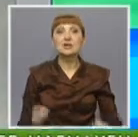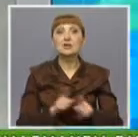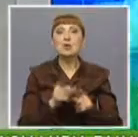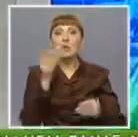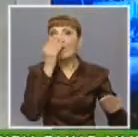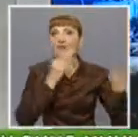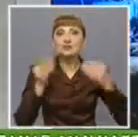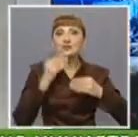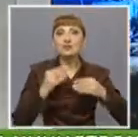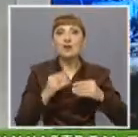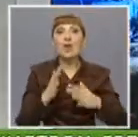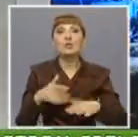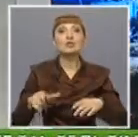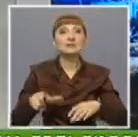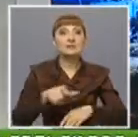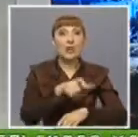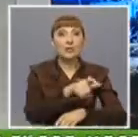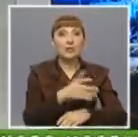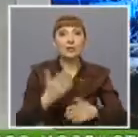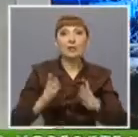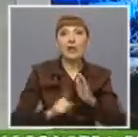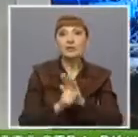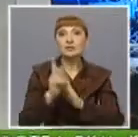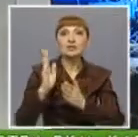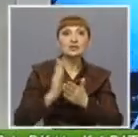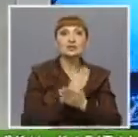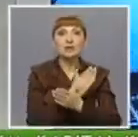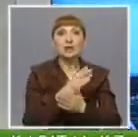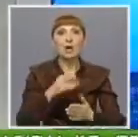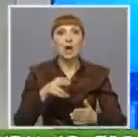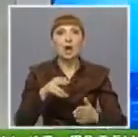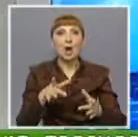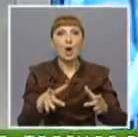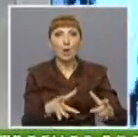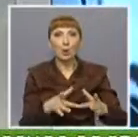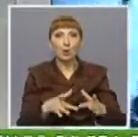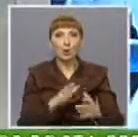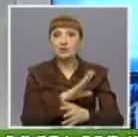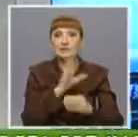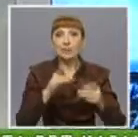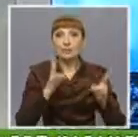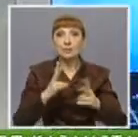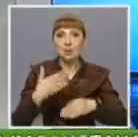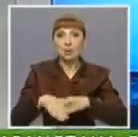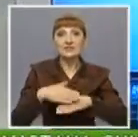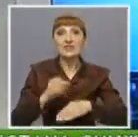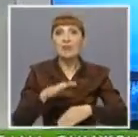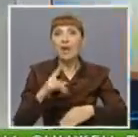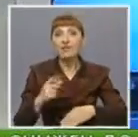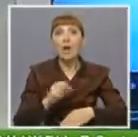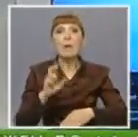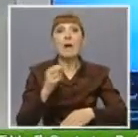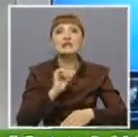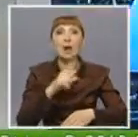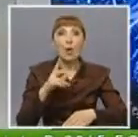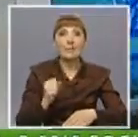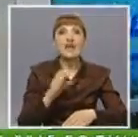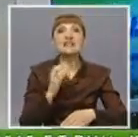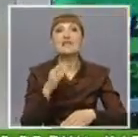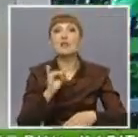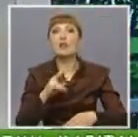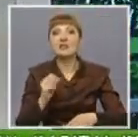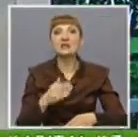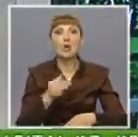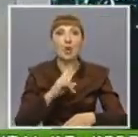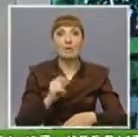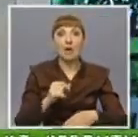Словно по волшебству, с проезжих частей города начали исчезать чугунные люки. Больше всего пострадали улицы Сатпаева, Байзакова, Сейфуллина, Жарокова.